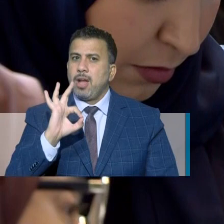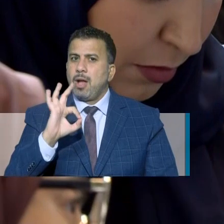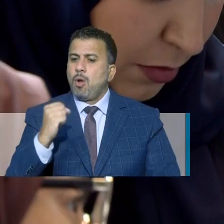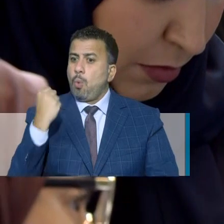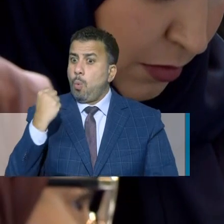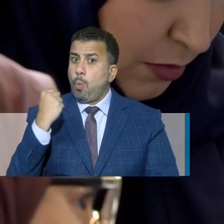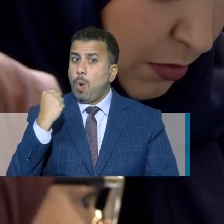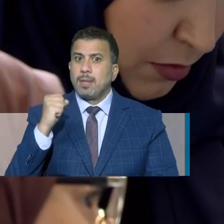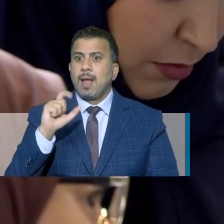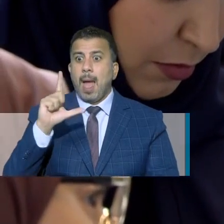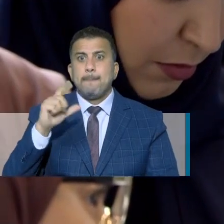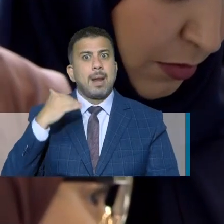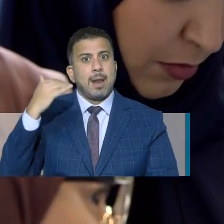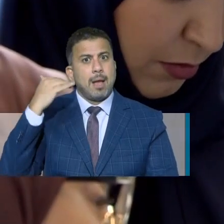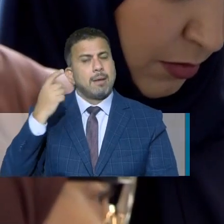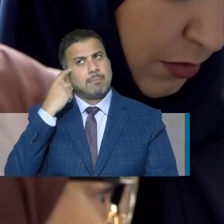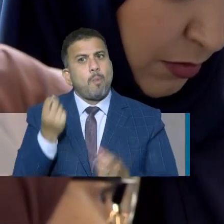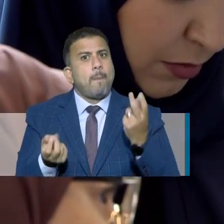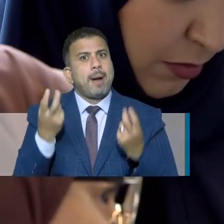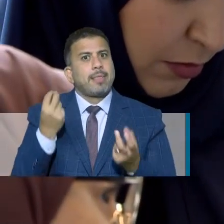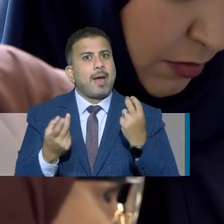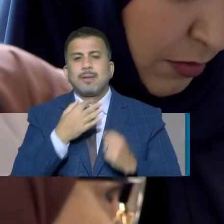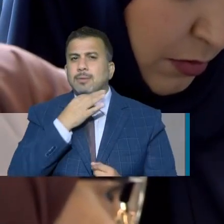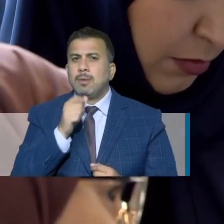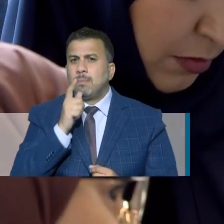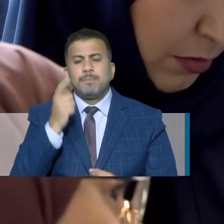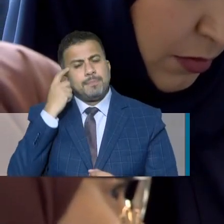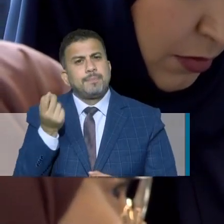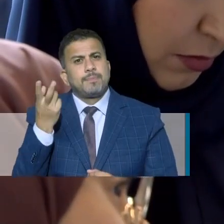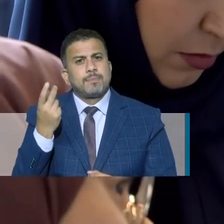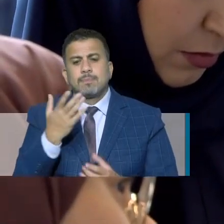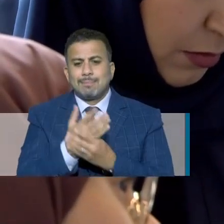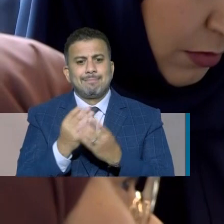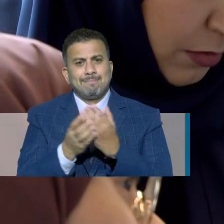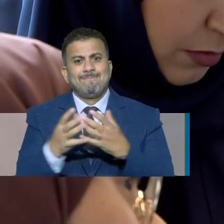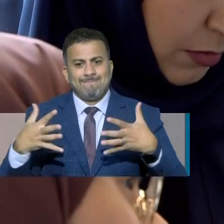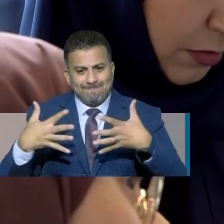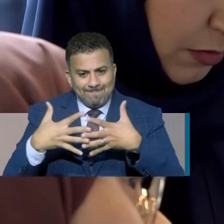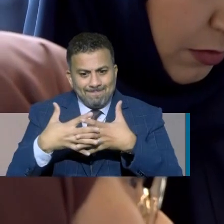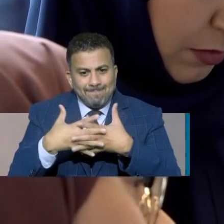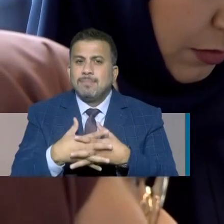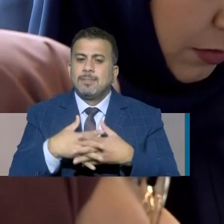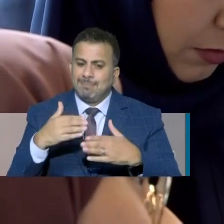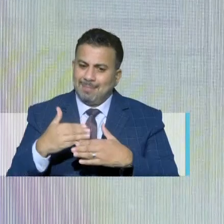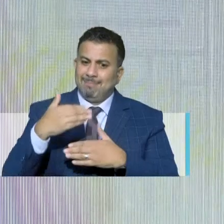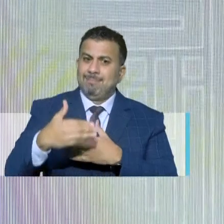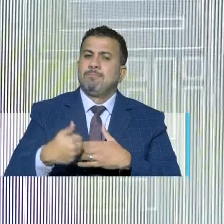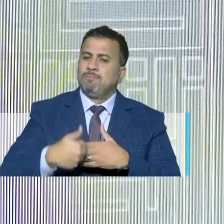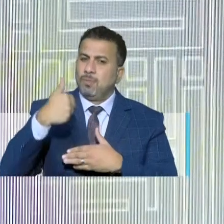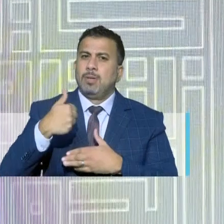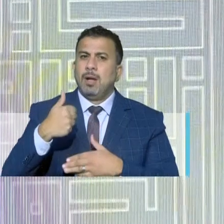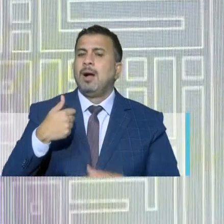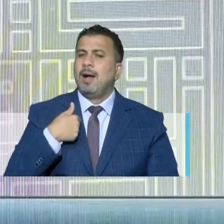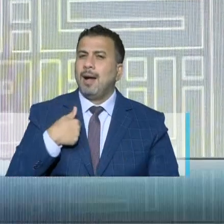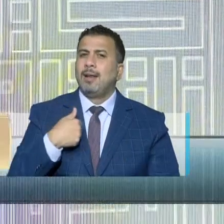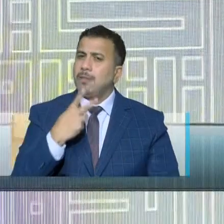الامل ستولد عشرات المبادرات وتجمع مئات والاف الايادي لتجاوز هذه المحنه ونحن امام